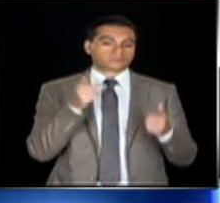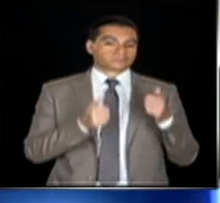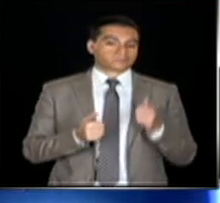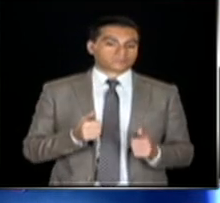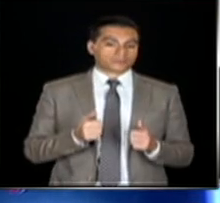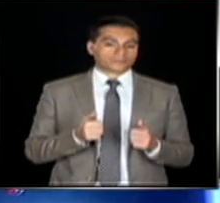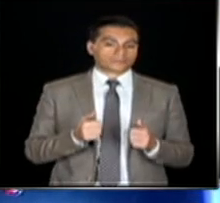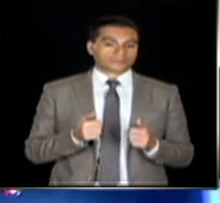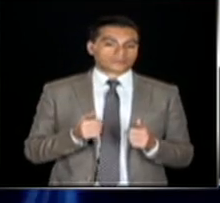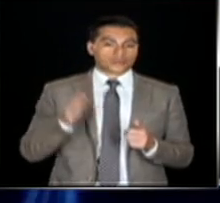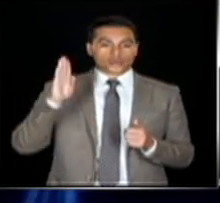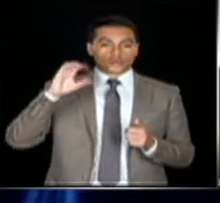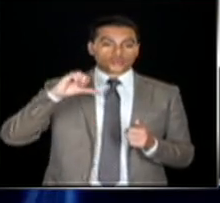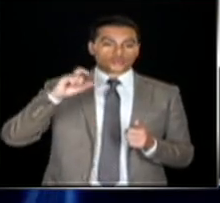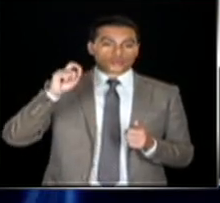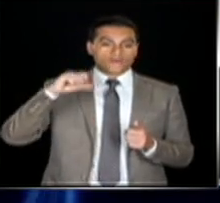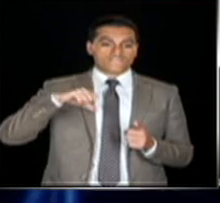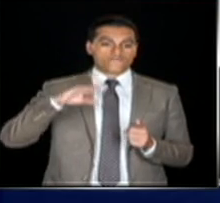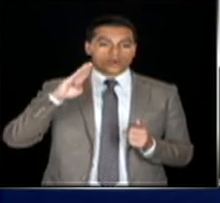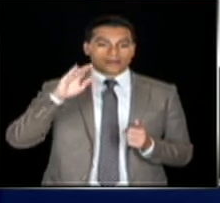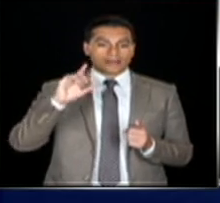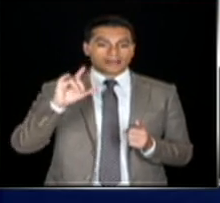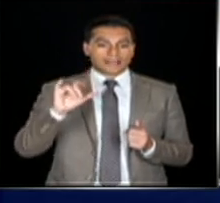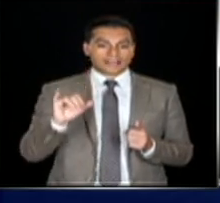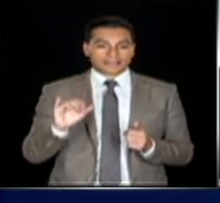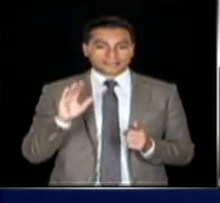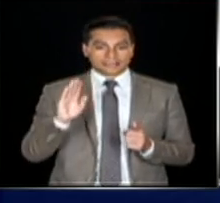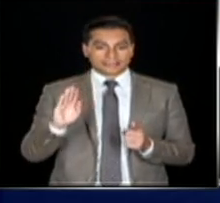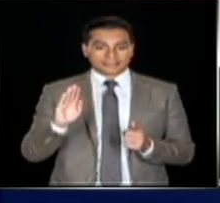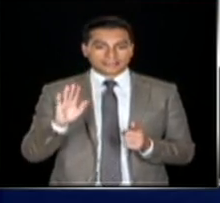سوفوكليس تراجيديا، بلاوكس أرستوفانيس